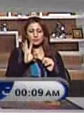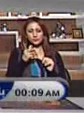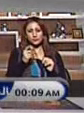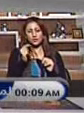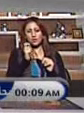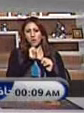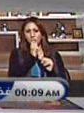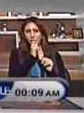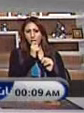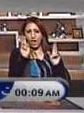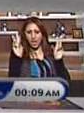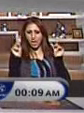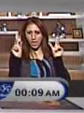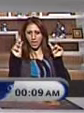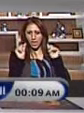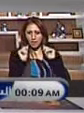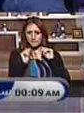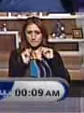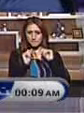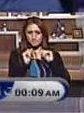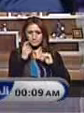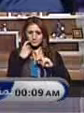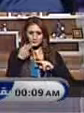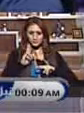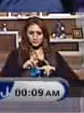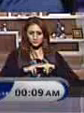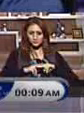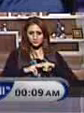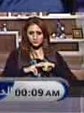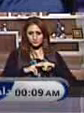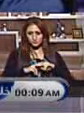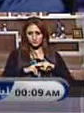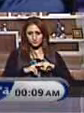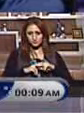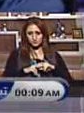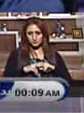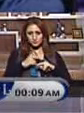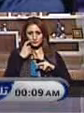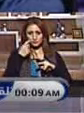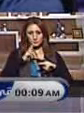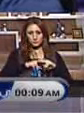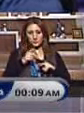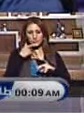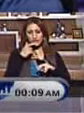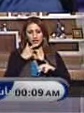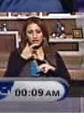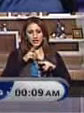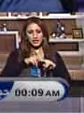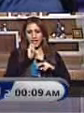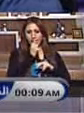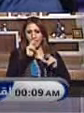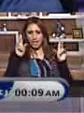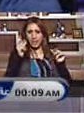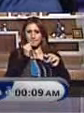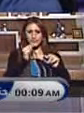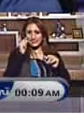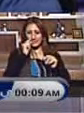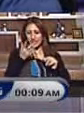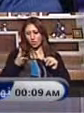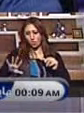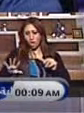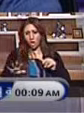هو المواطن هو اذا اتفقنا ان الاعلاميين من النخبه يعني متفق الواجب يعني نخبه